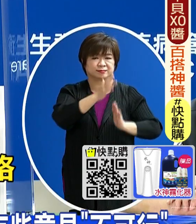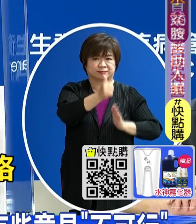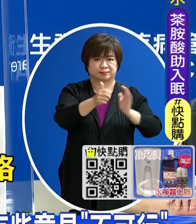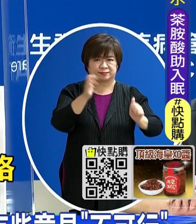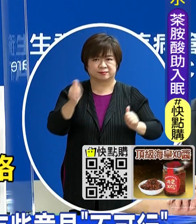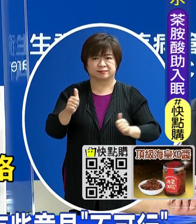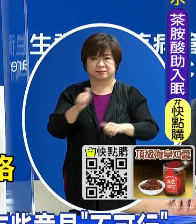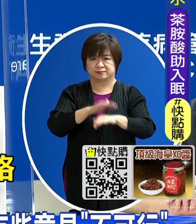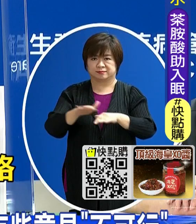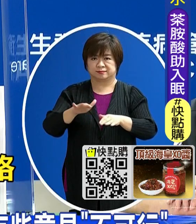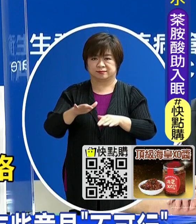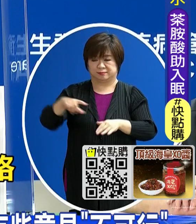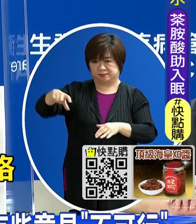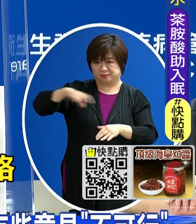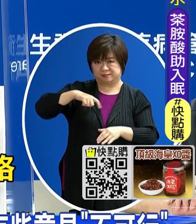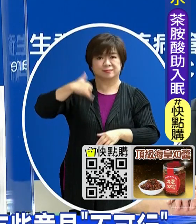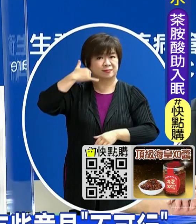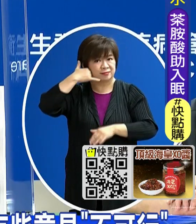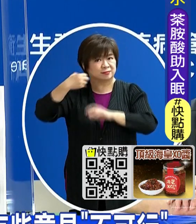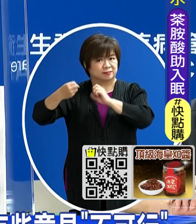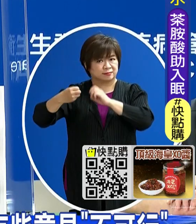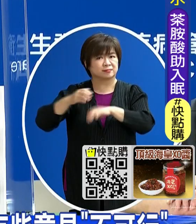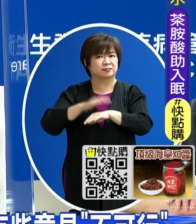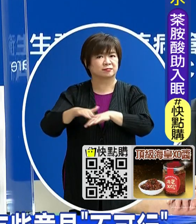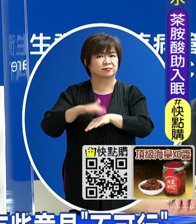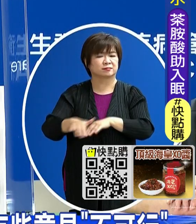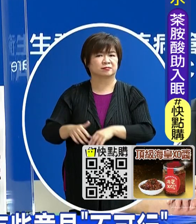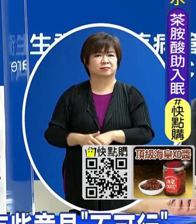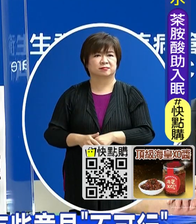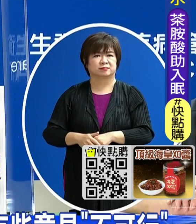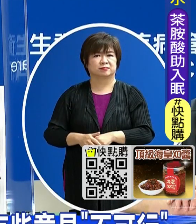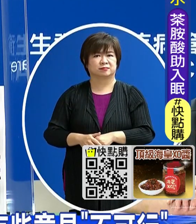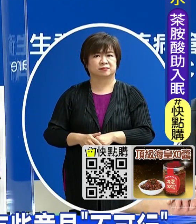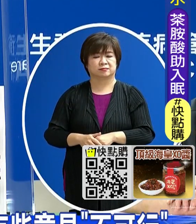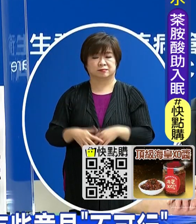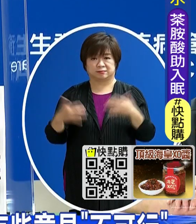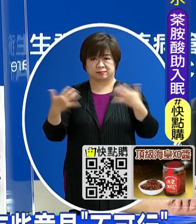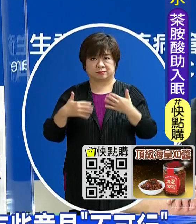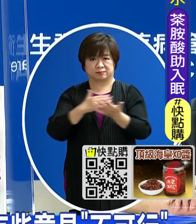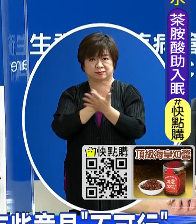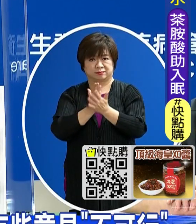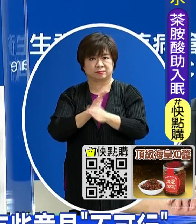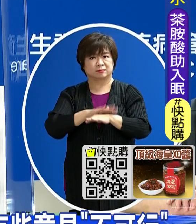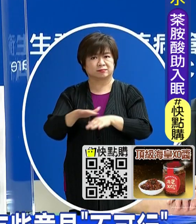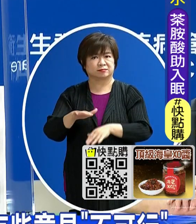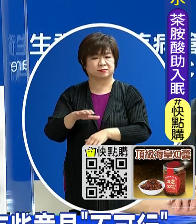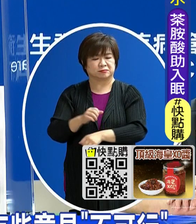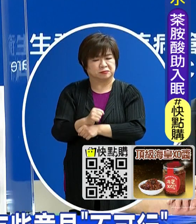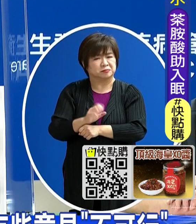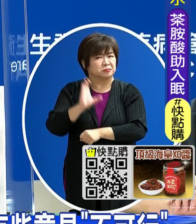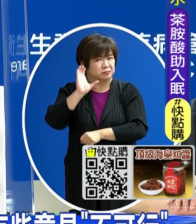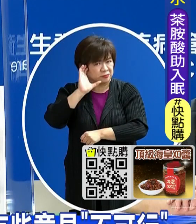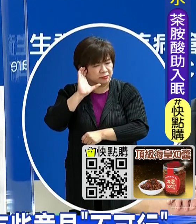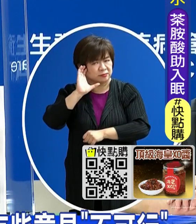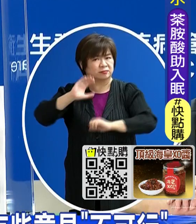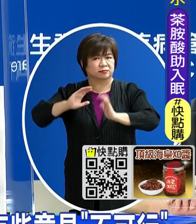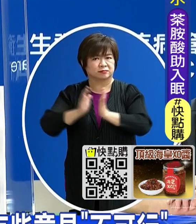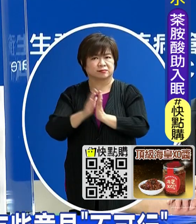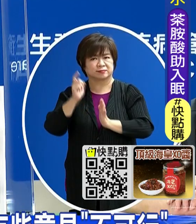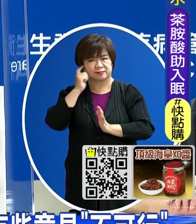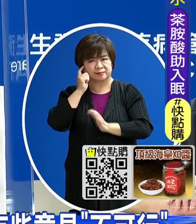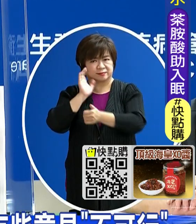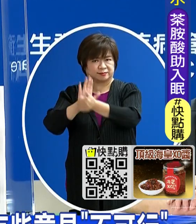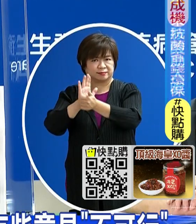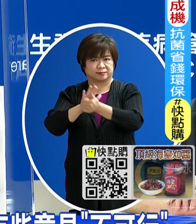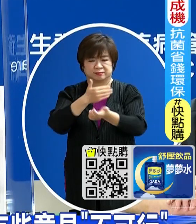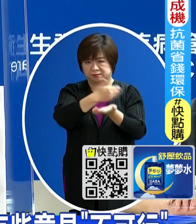些也是会直接跟我联络。那所有联络的问题，我们都会仔细的聆听，然后立刻寻找一些解